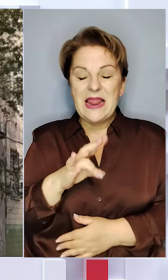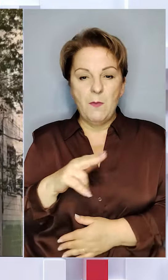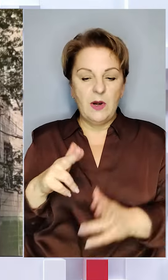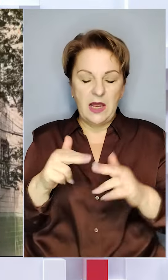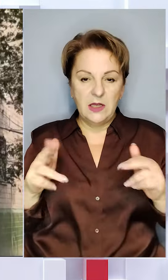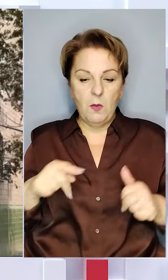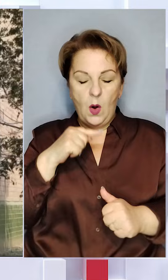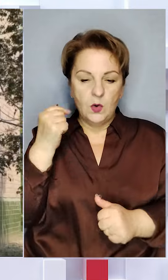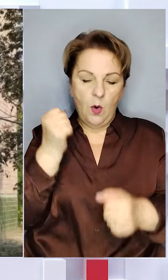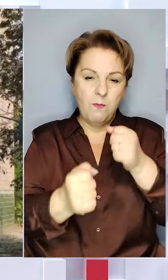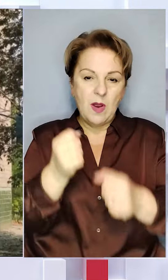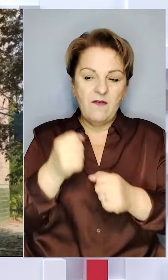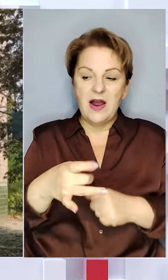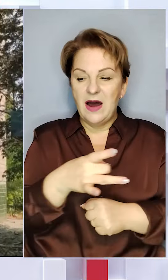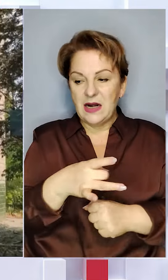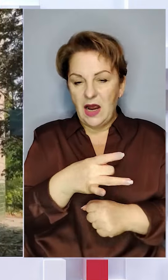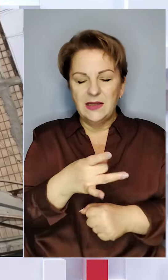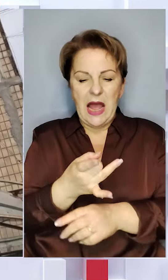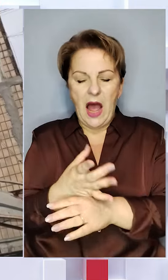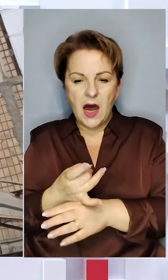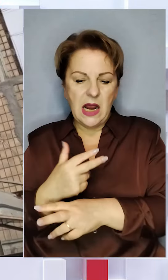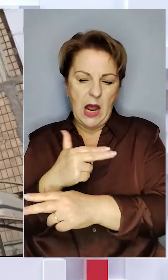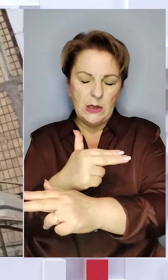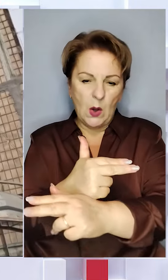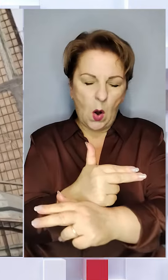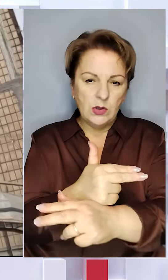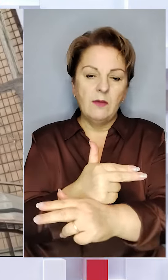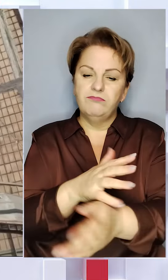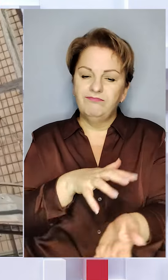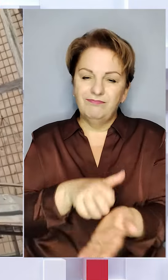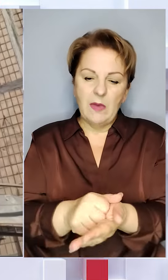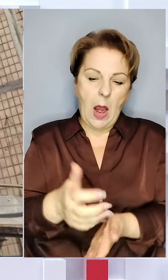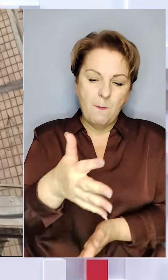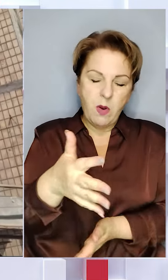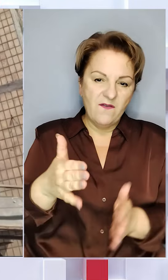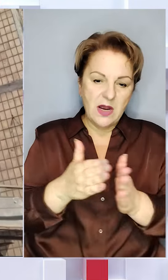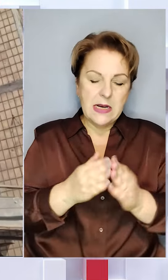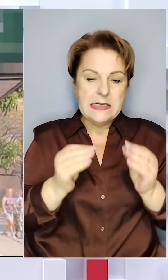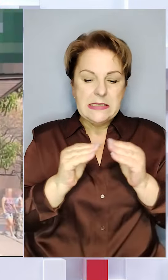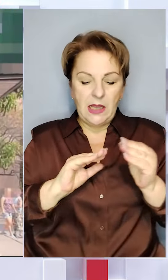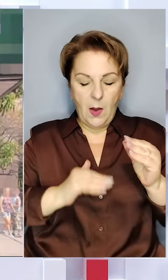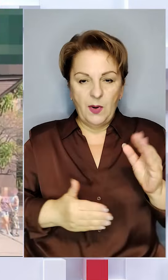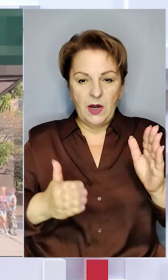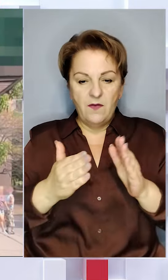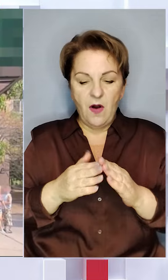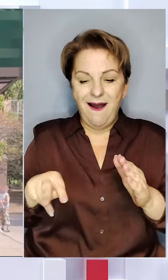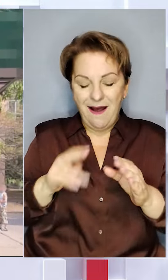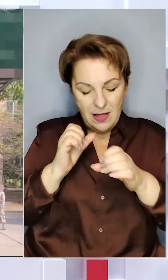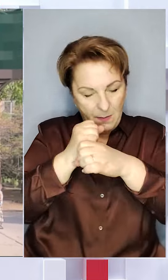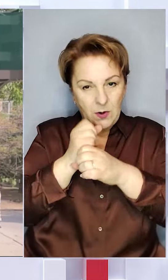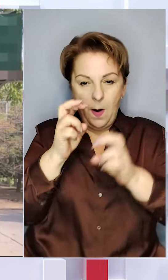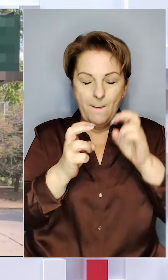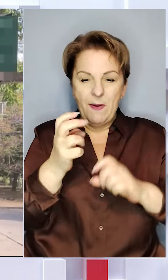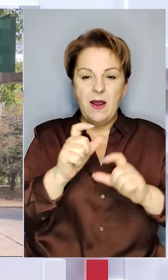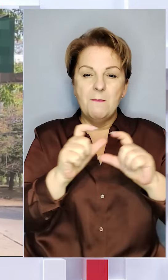на Дніпропетровщині. Росіяни били по району із артилерії та дронами камікадзе. Потрощило 5 поверхівки, 10 приватних будинків,